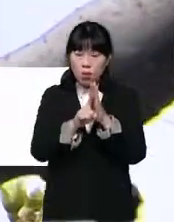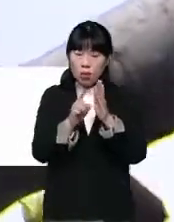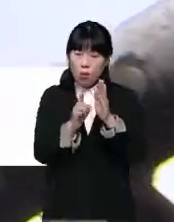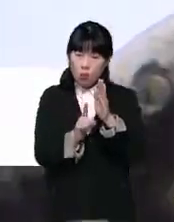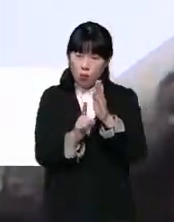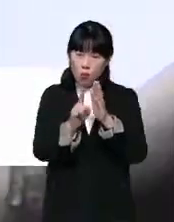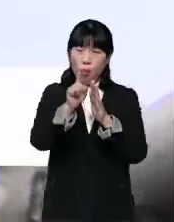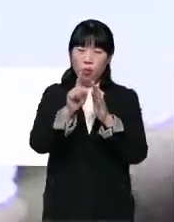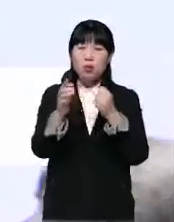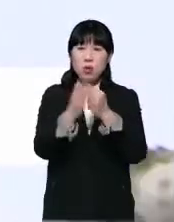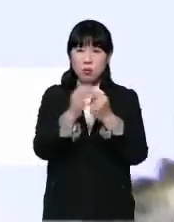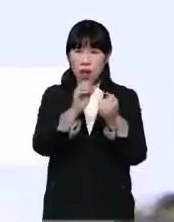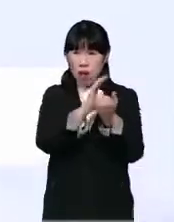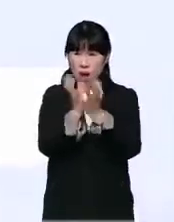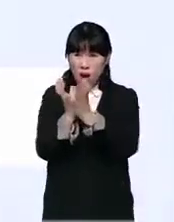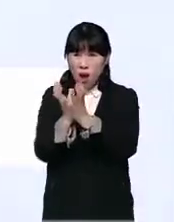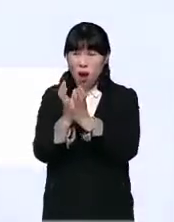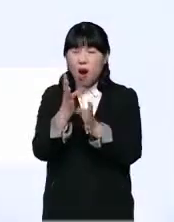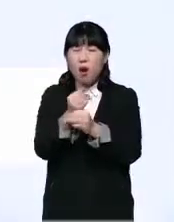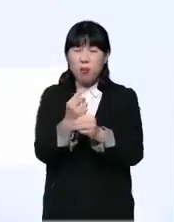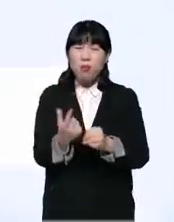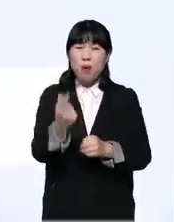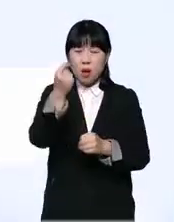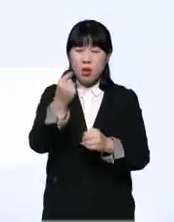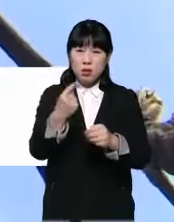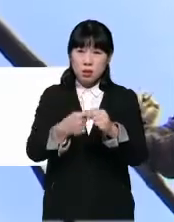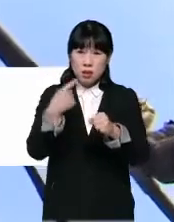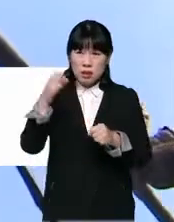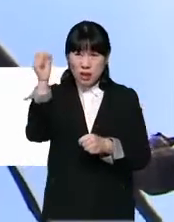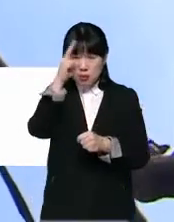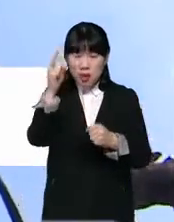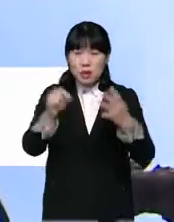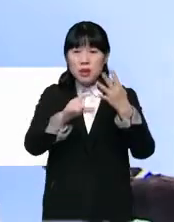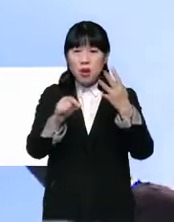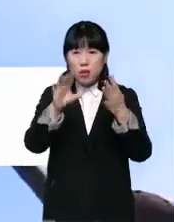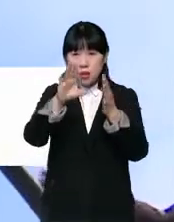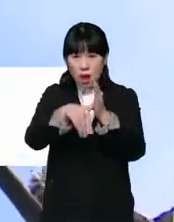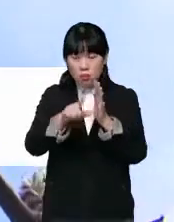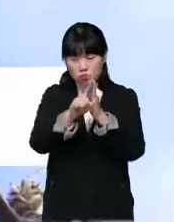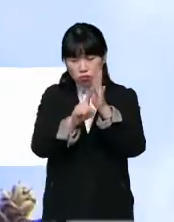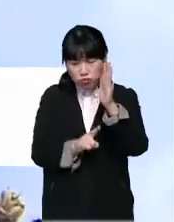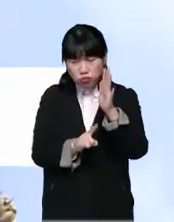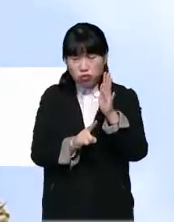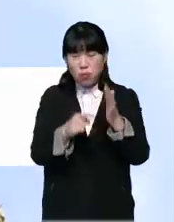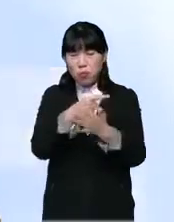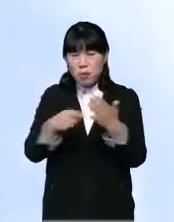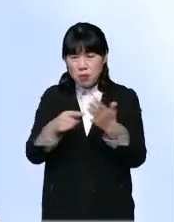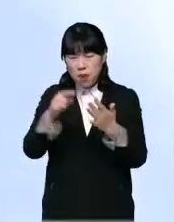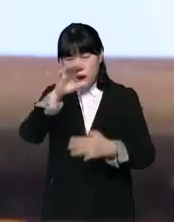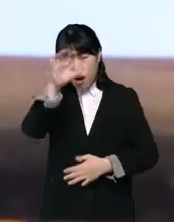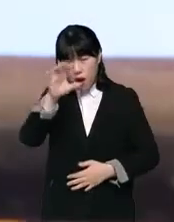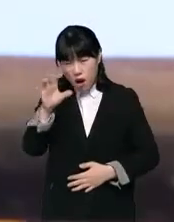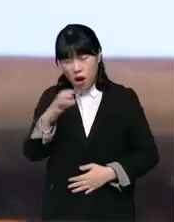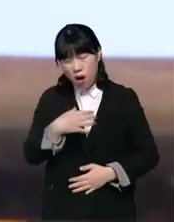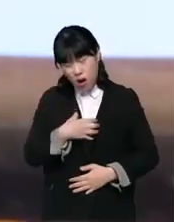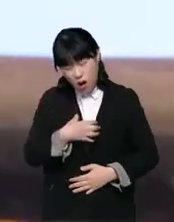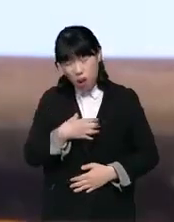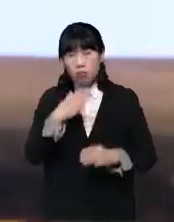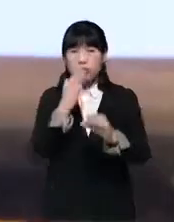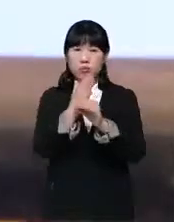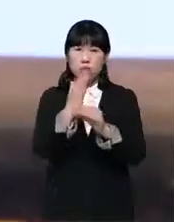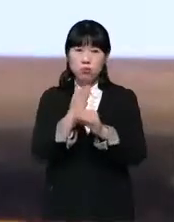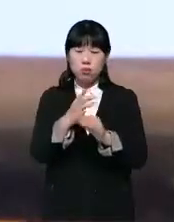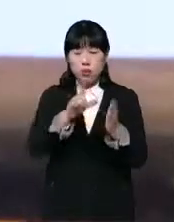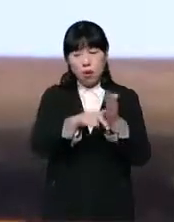대폭 당겨진 건데 지난해 처럼 4월 갑작스러운 기온 저하에 따른 피해가 반복되지 않을까 우려하고 있습니다